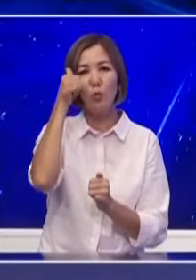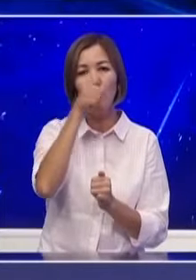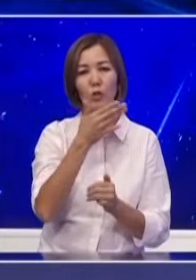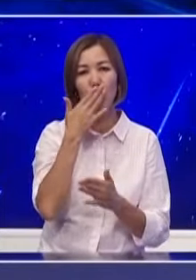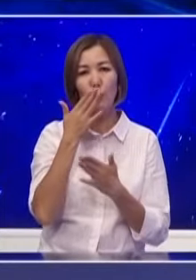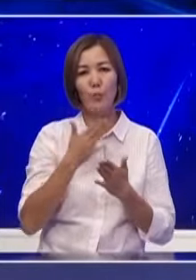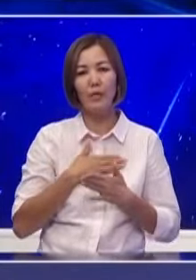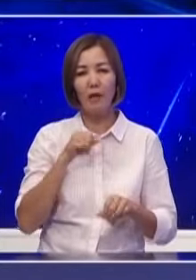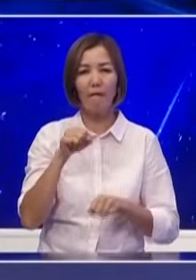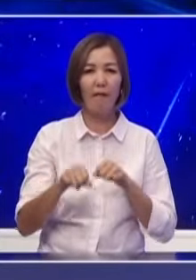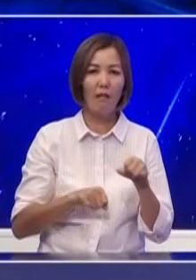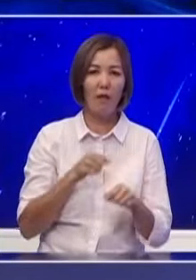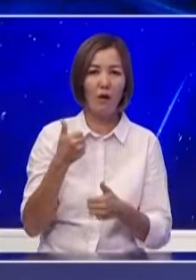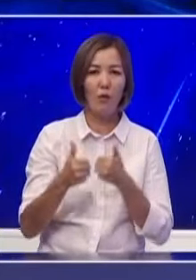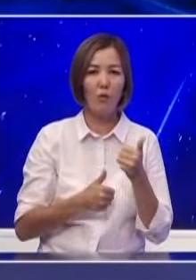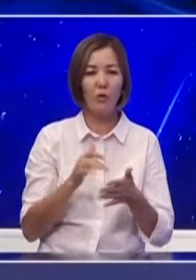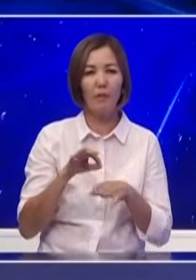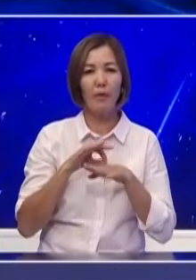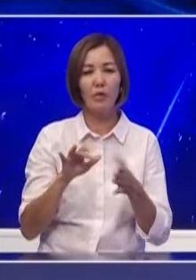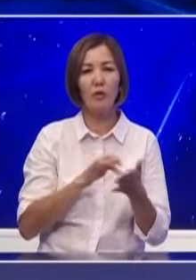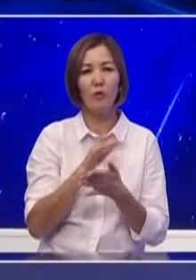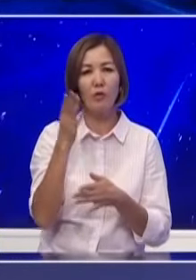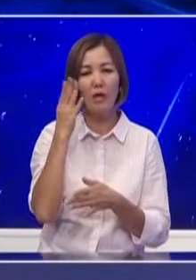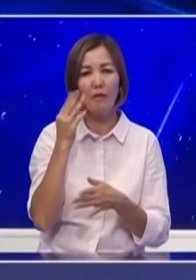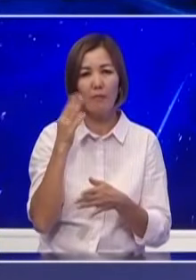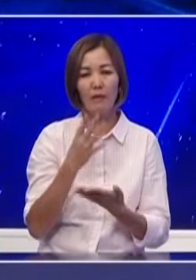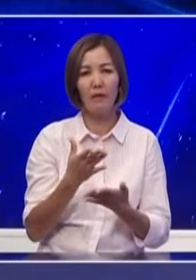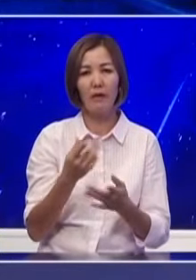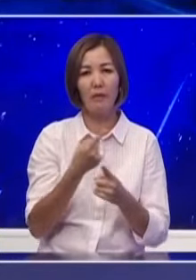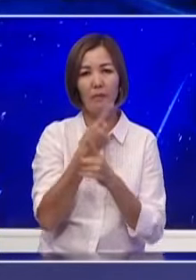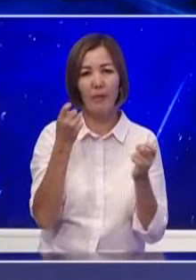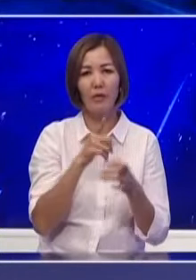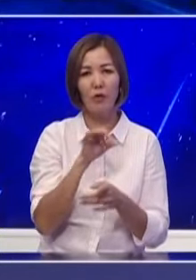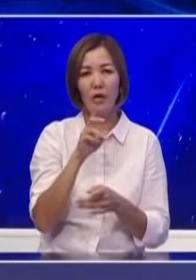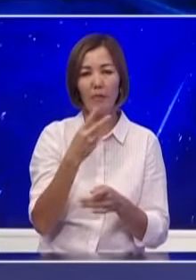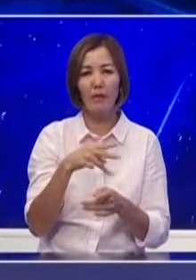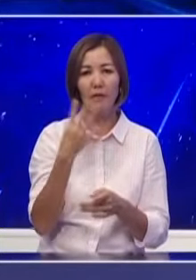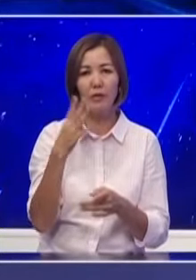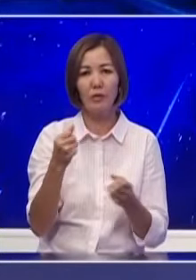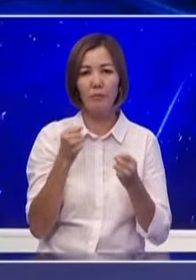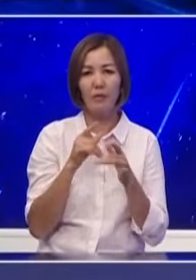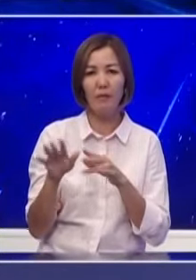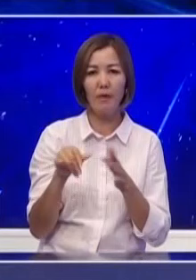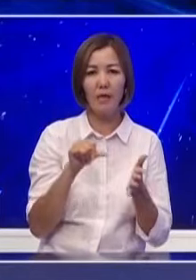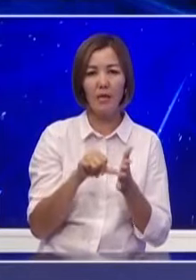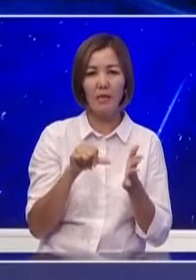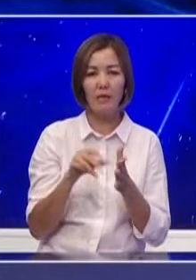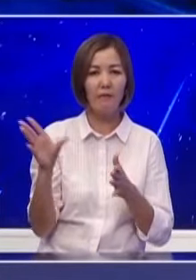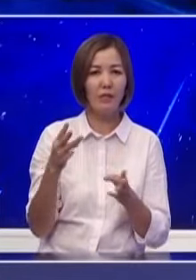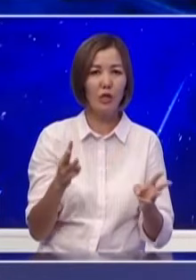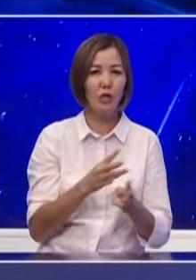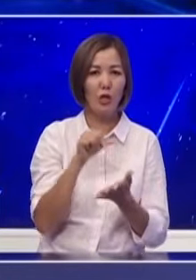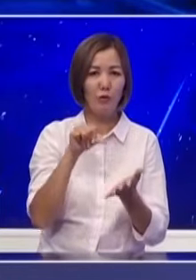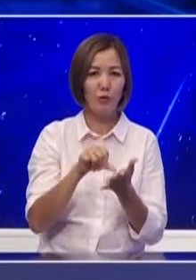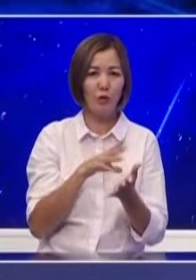Ежегодная любительская велогонка прошла в городе Алматы, передает Хабар-24. В спортивном мероприятии смогли принять участие все